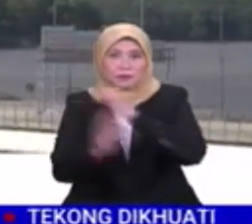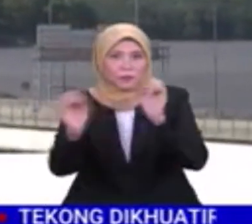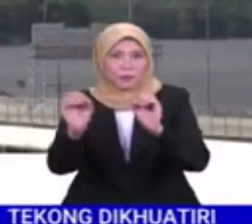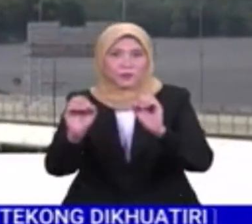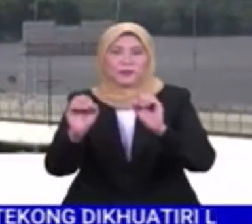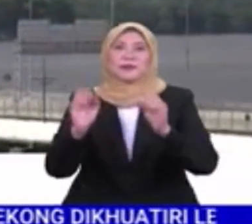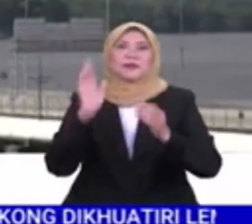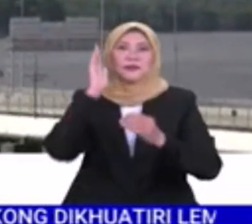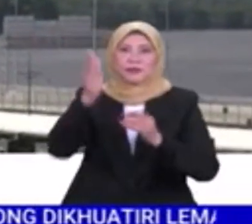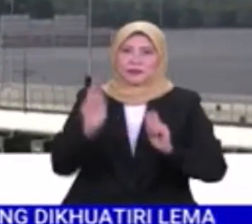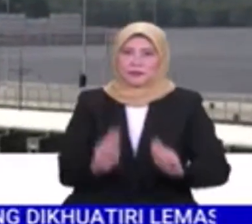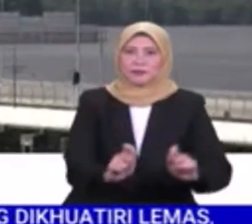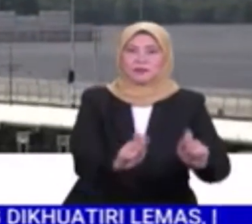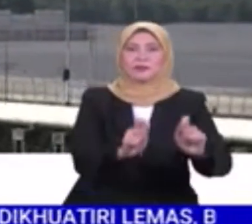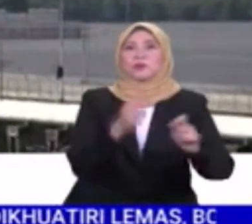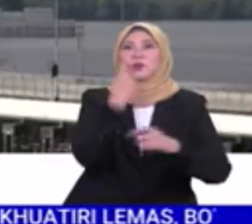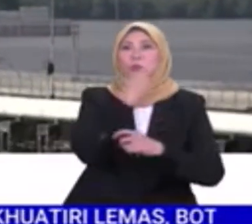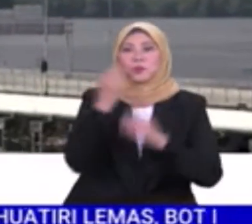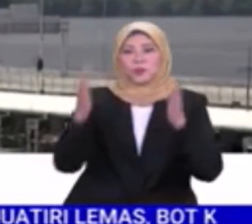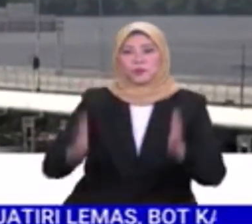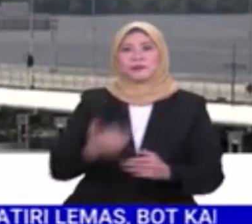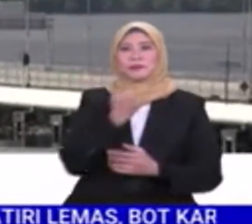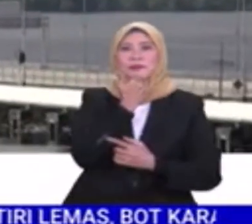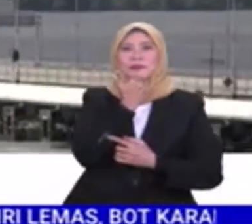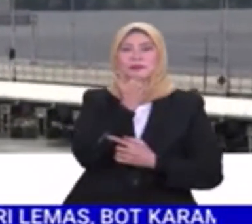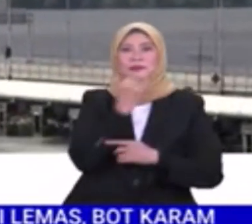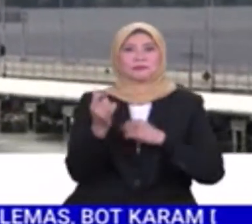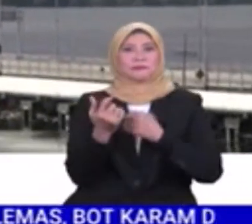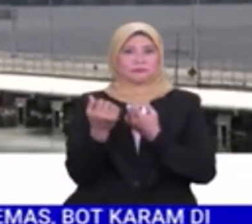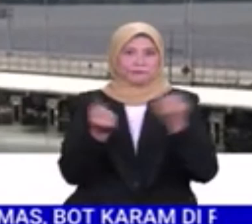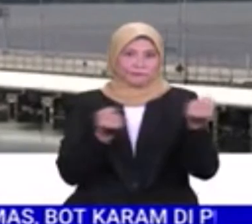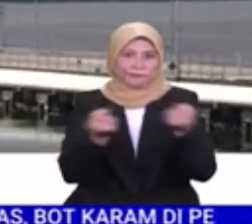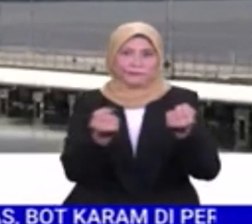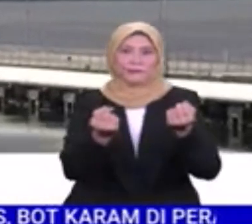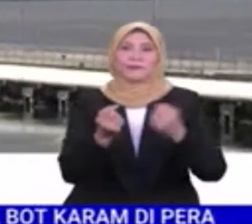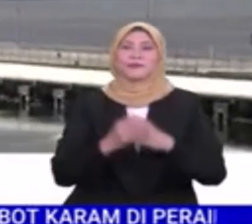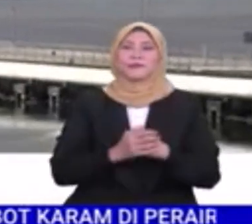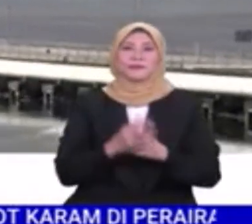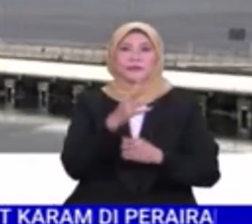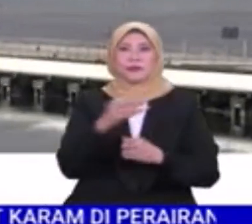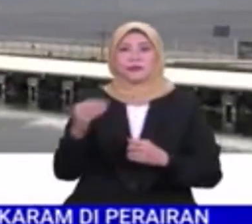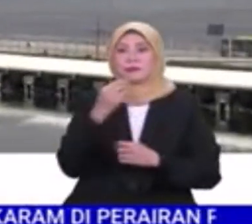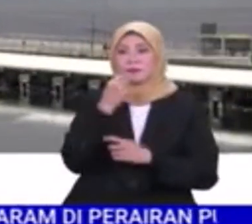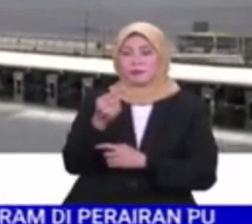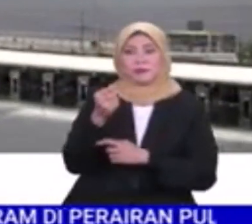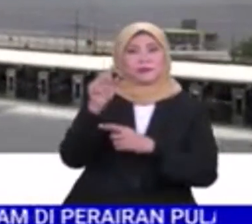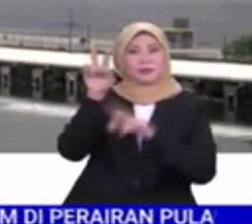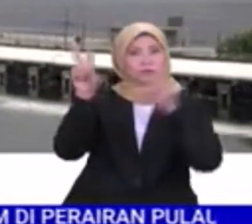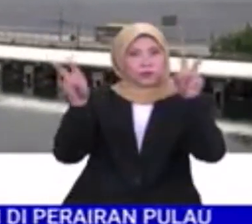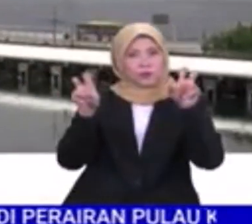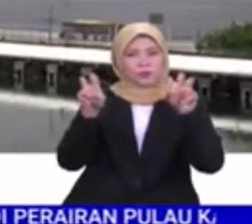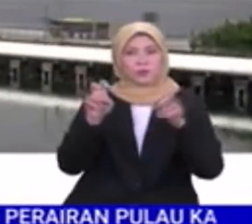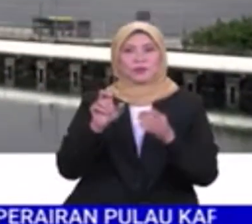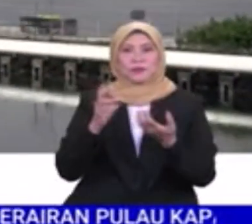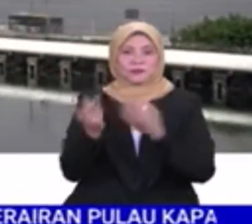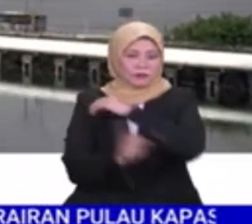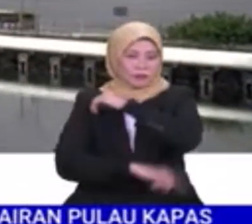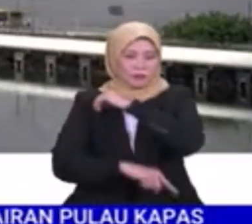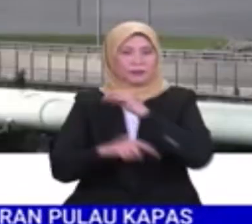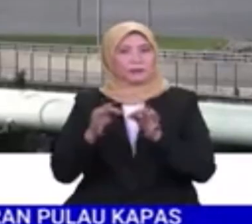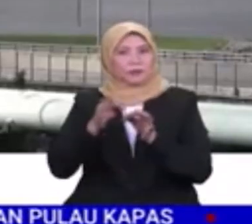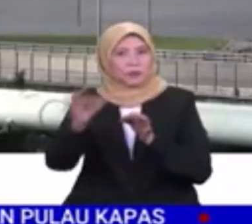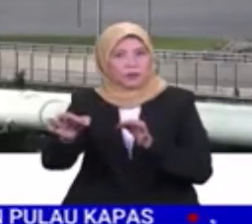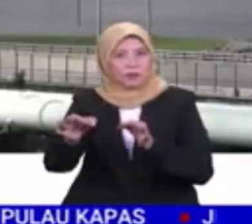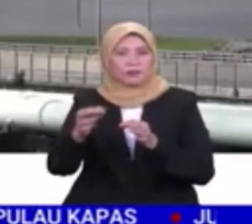mengambil tindakan terhadap mana-mana pesalah trafik. Ini sekaligus menyangkal dakwaan bahawa isu saman tertunggak terkait